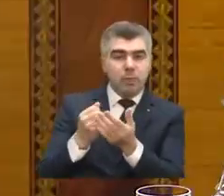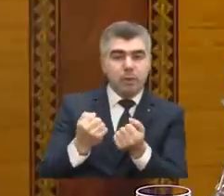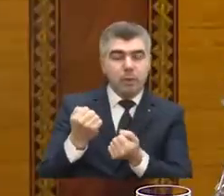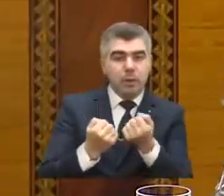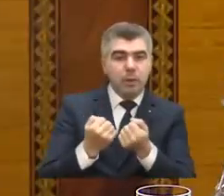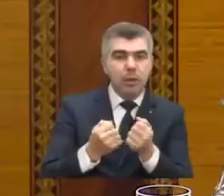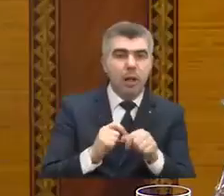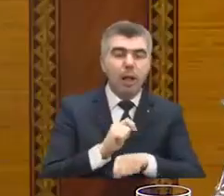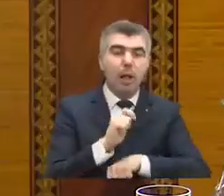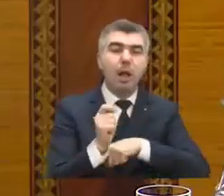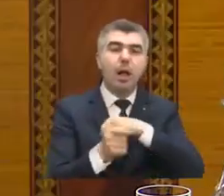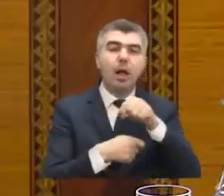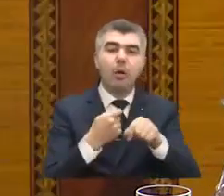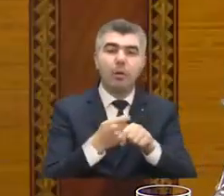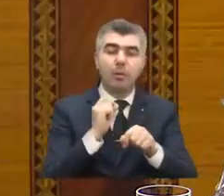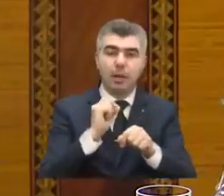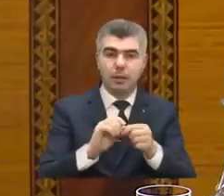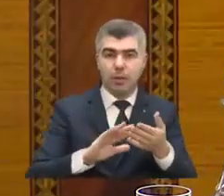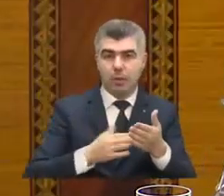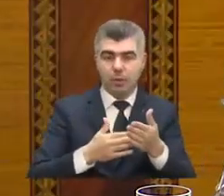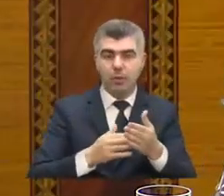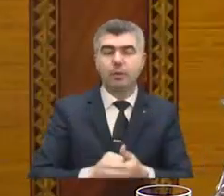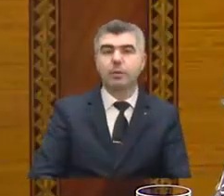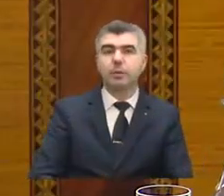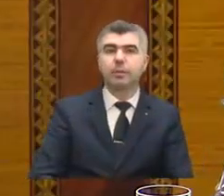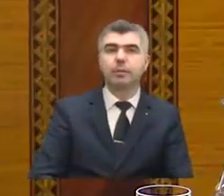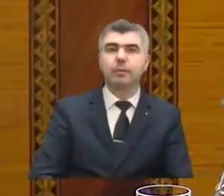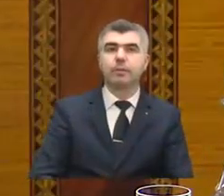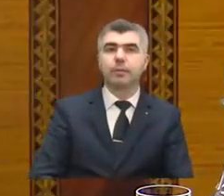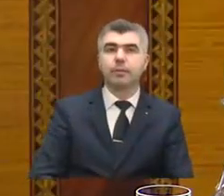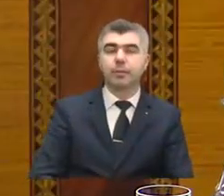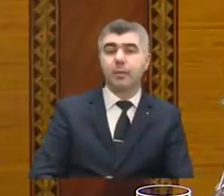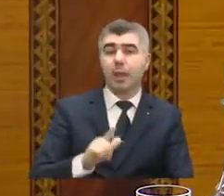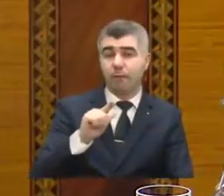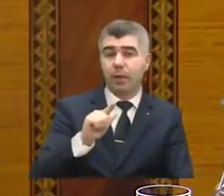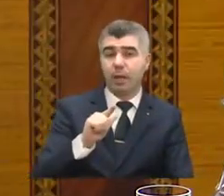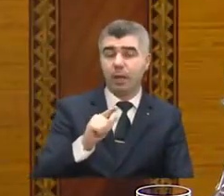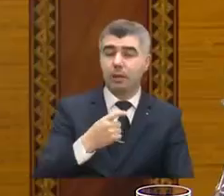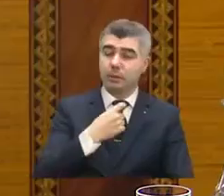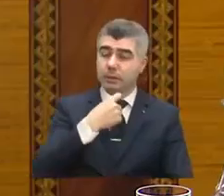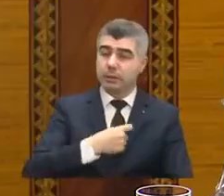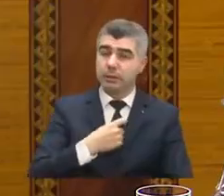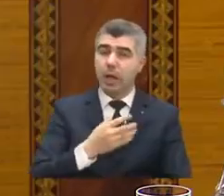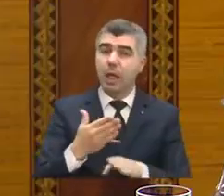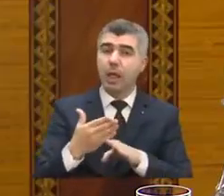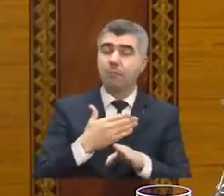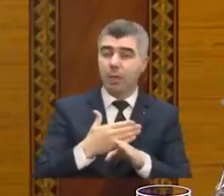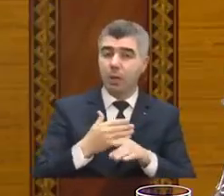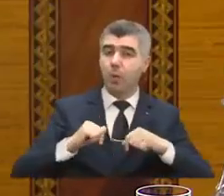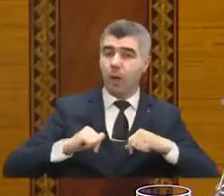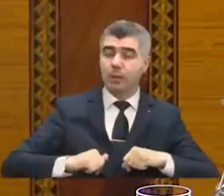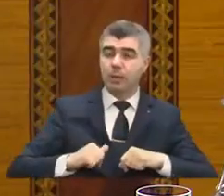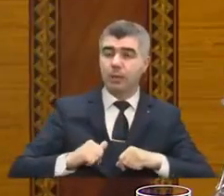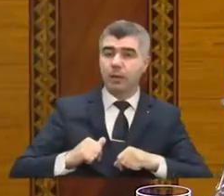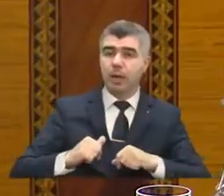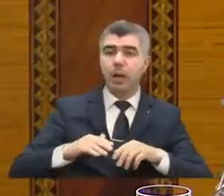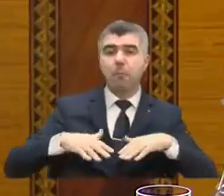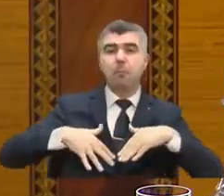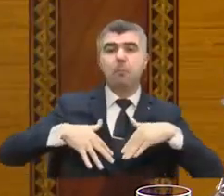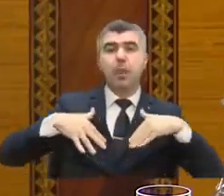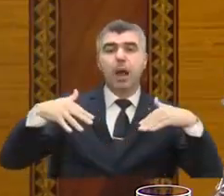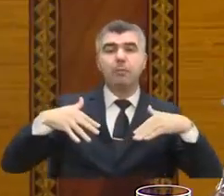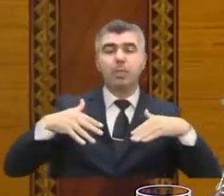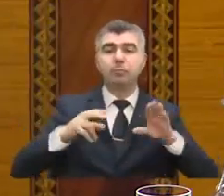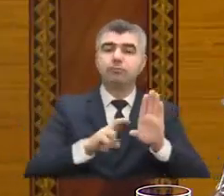ما يسمى بالنقل المزدوج أو ترانسبور ميكس. أنا شخصيا قبل ما نكون وزير كنت نائب برلماني وكنت في هذا المكان،